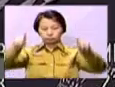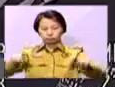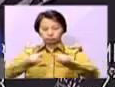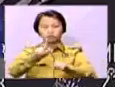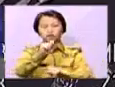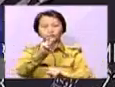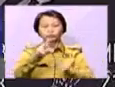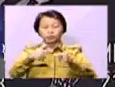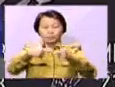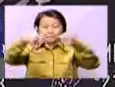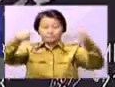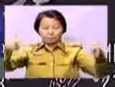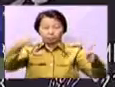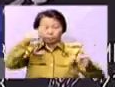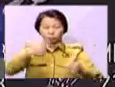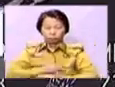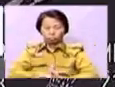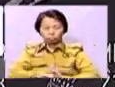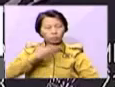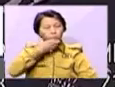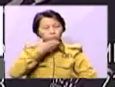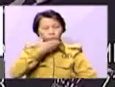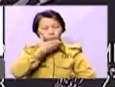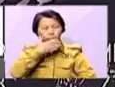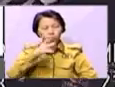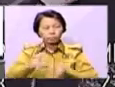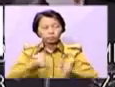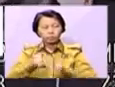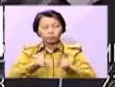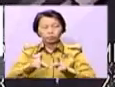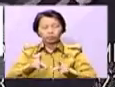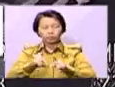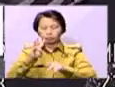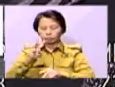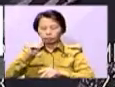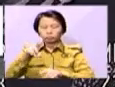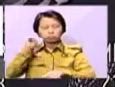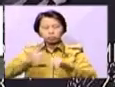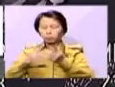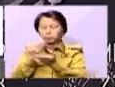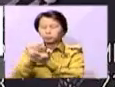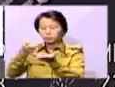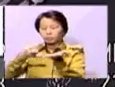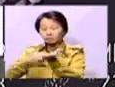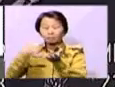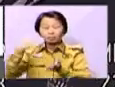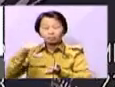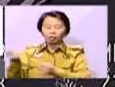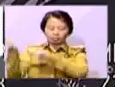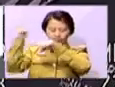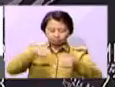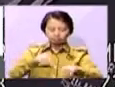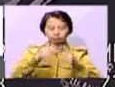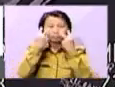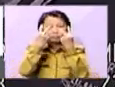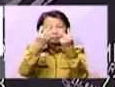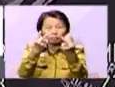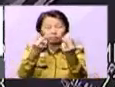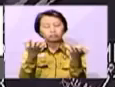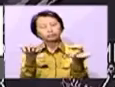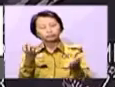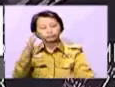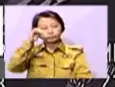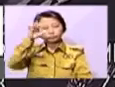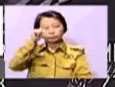LED skrin bagi anak-anak muda dan penduduk tempatan yang tak dapat tiket ke Shah Alam. Jadi hari ini insyaAllah